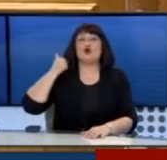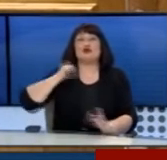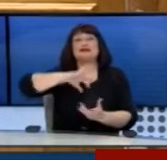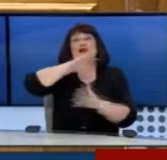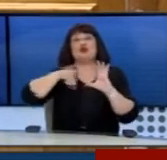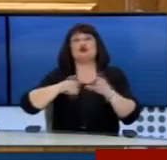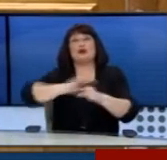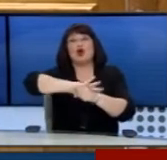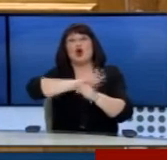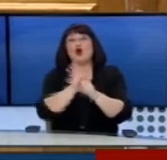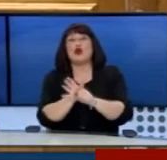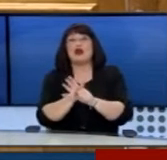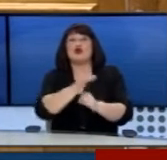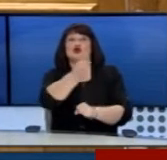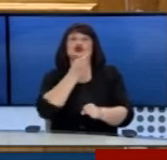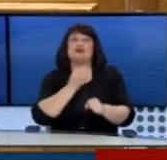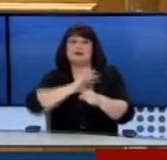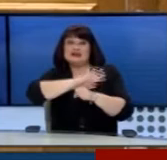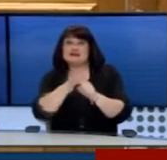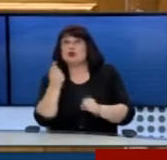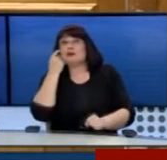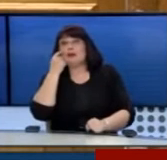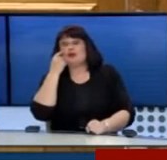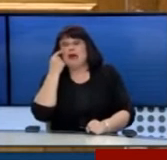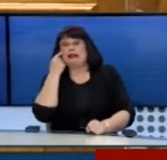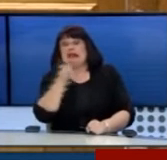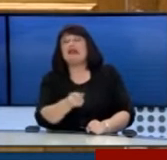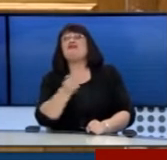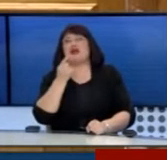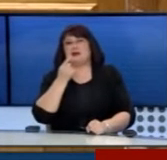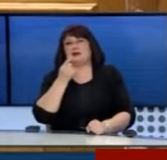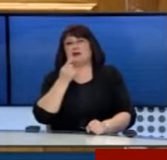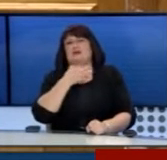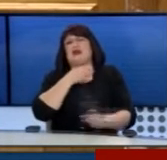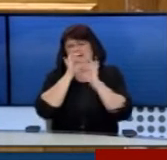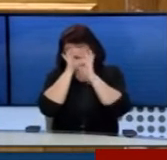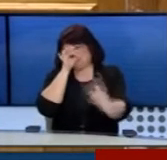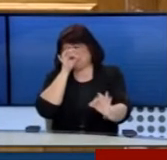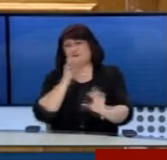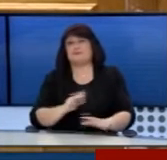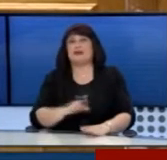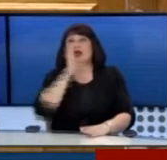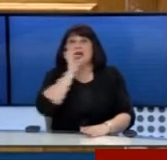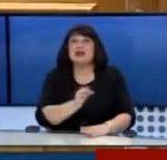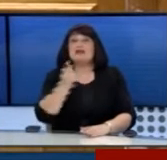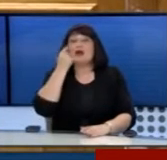είναι ορατός διαγυμνού οφθαλμού. Οι αλήθειες όμως αυτές είναι ορατές διαγυμνού